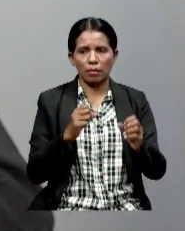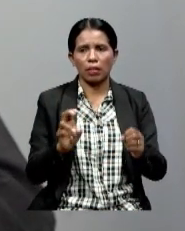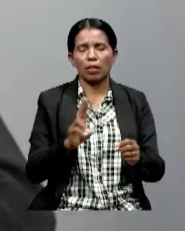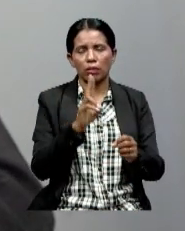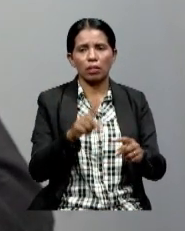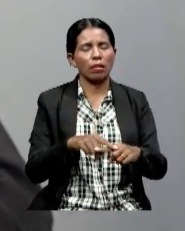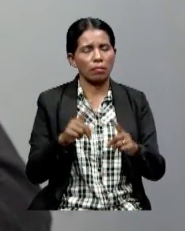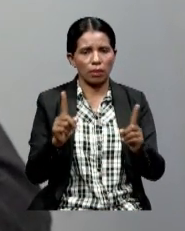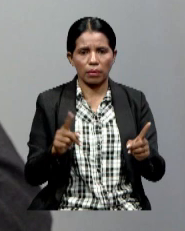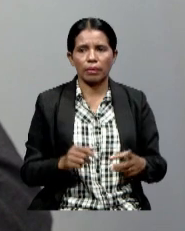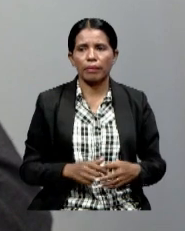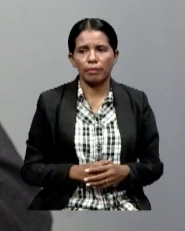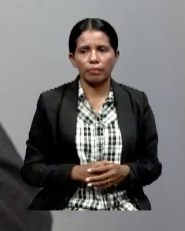be